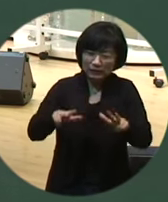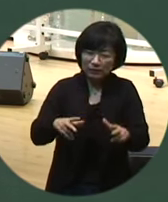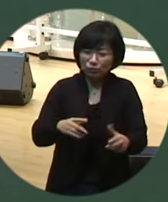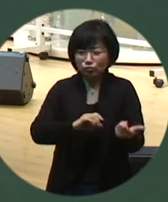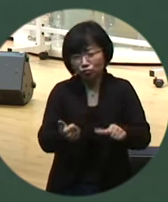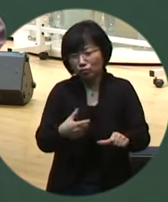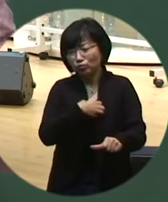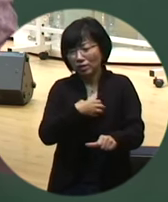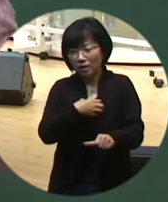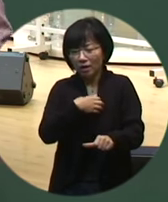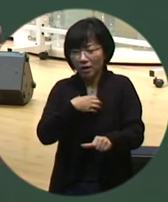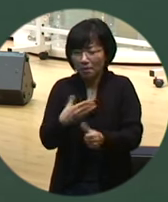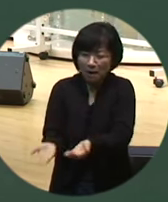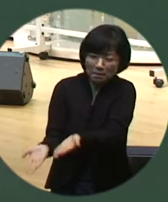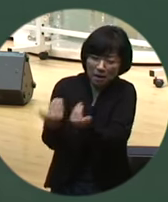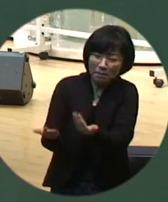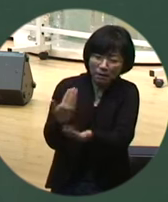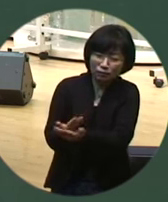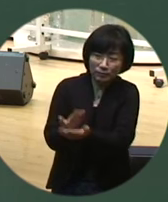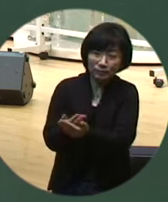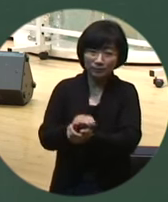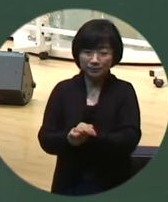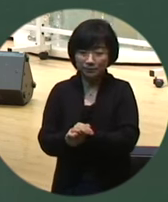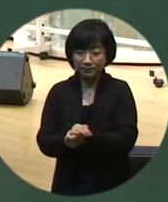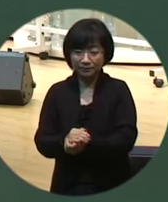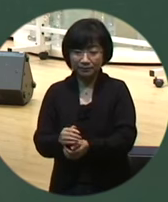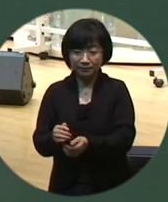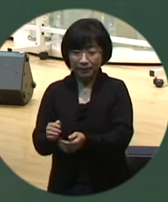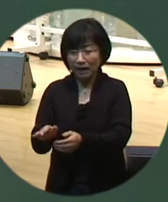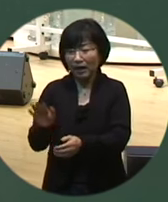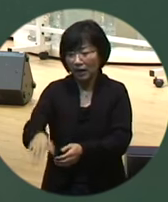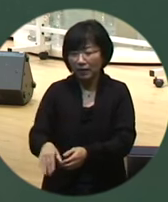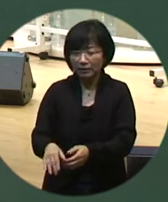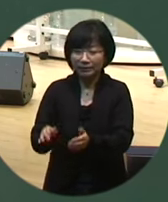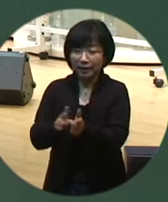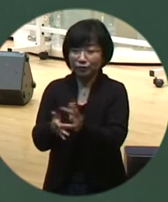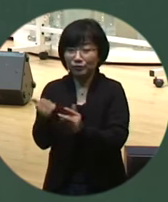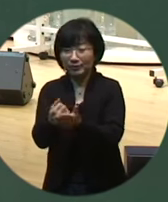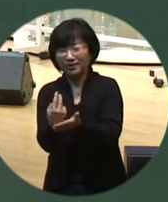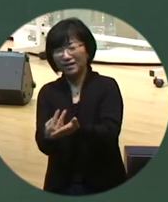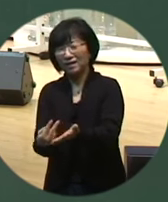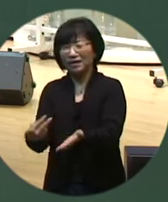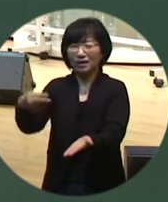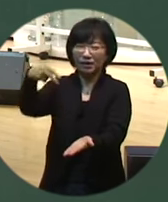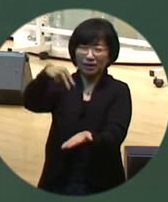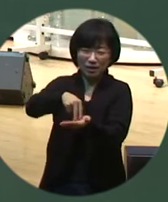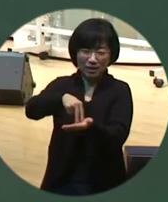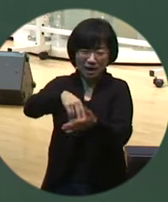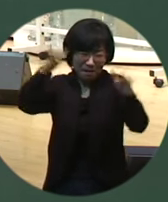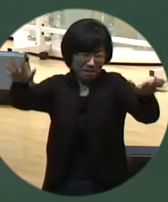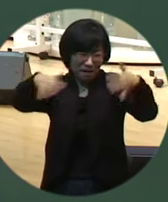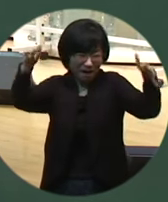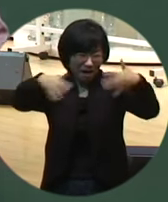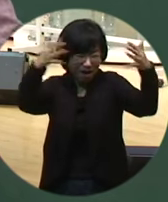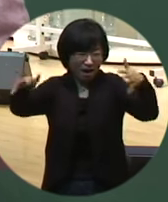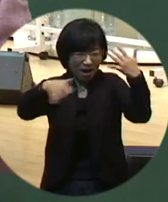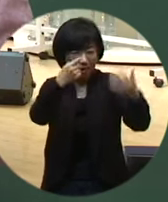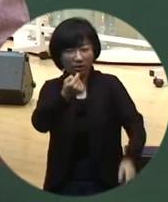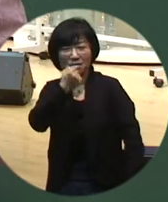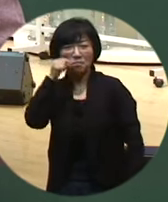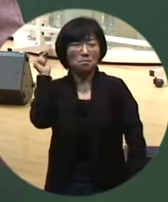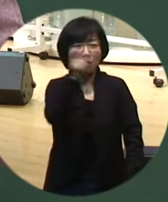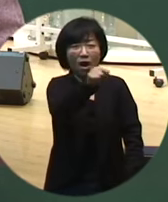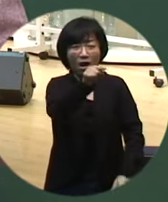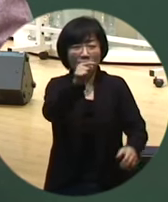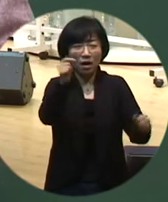die. 주님 일어나셔 가지고 저 바람과 풍랑을 꾸짖으시니 잠잠히 되더라 했죠. And it says the Lord wakes up and then he calms the storm. 난 그걸